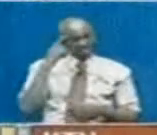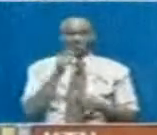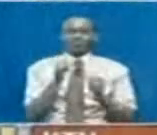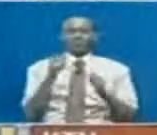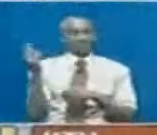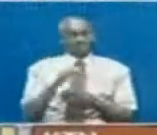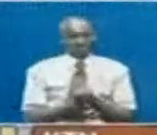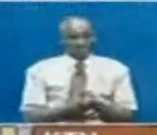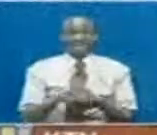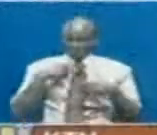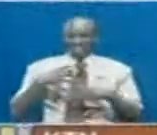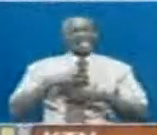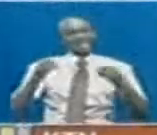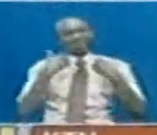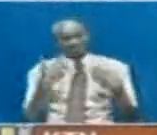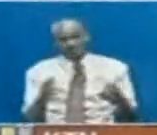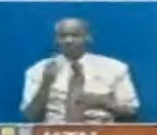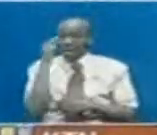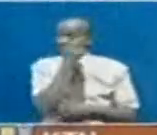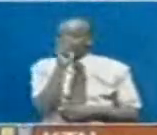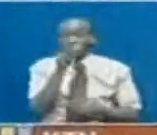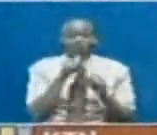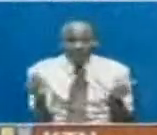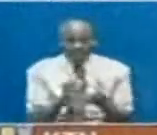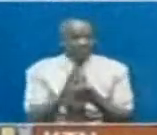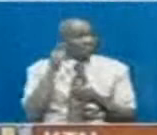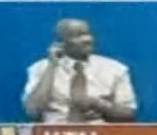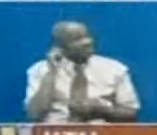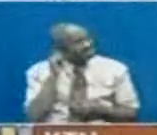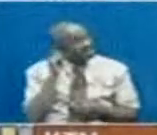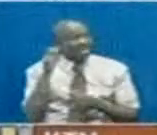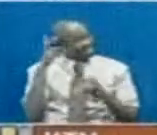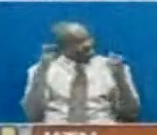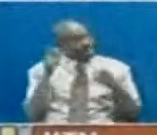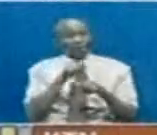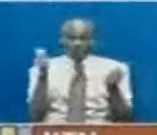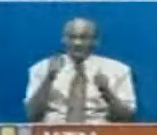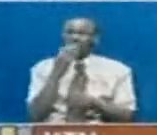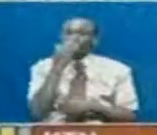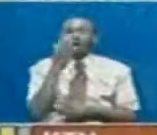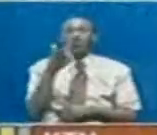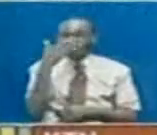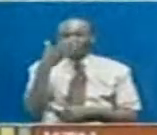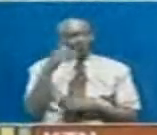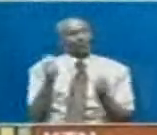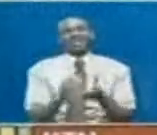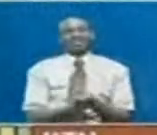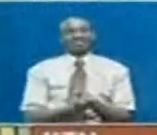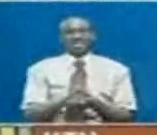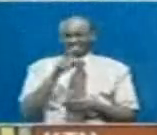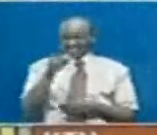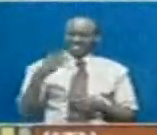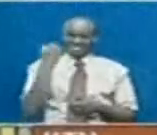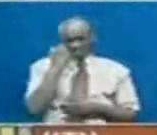hospitali. Kupona nimepona, niko na macho ya kuona, niko na masikio ya kusikia, niko na mapua ya kumpumua. Ni baadhi ya